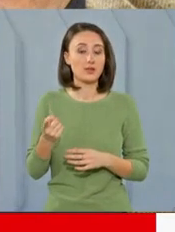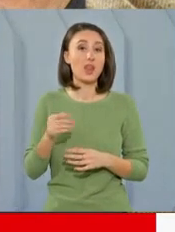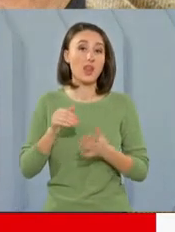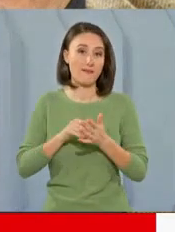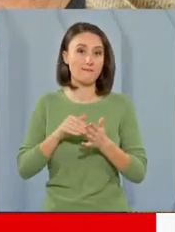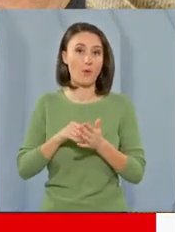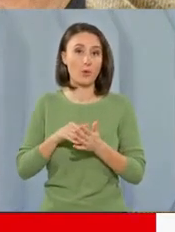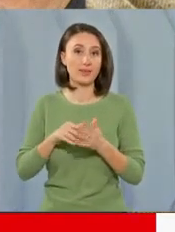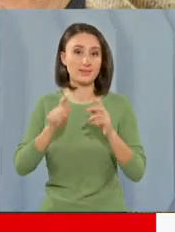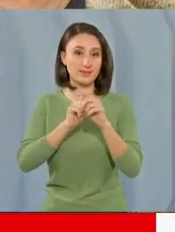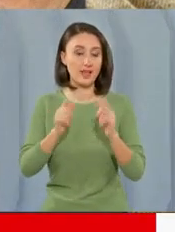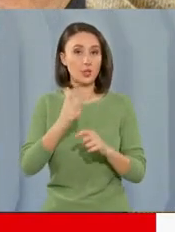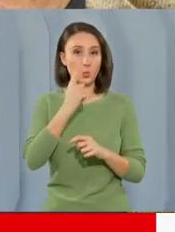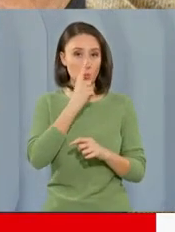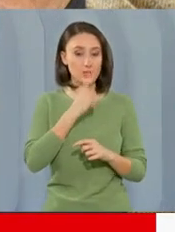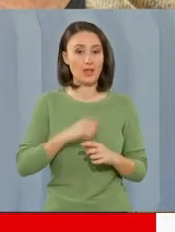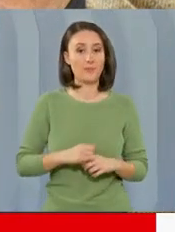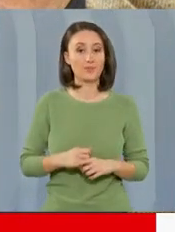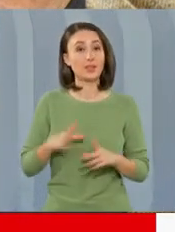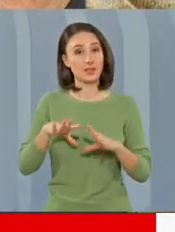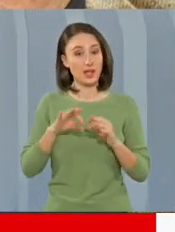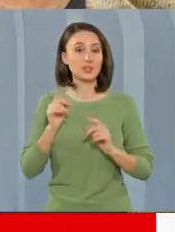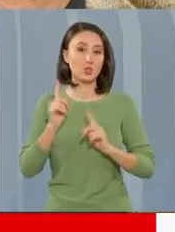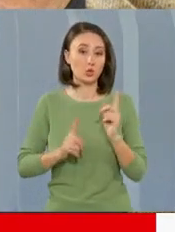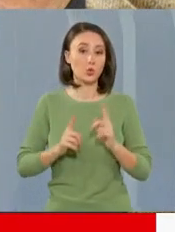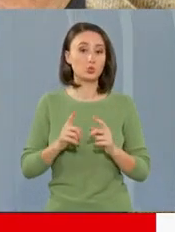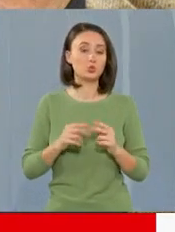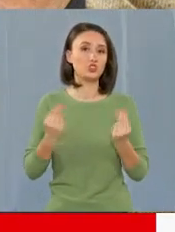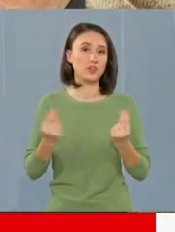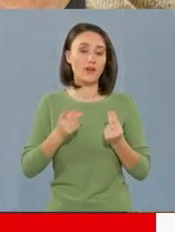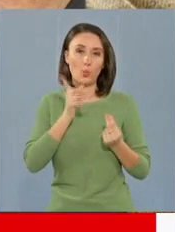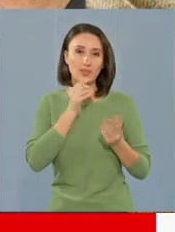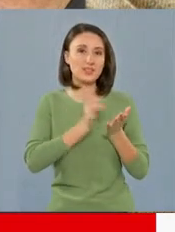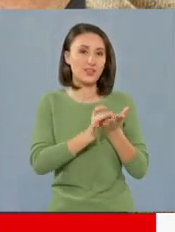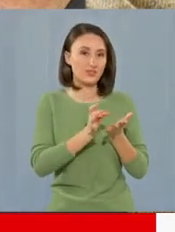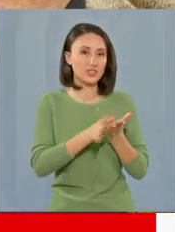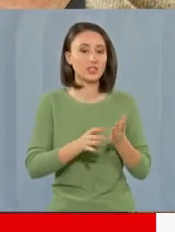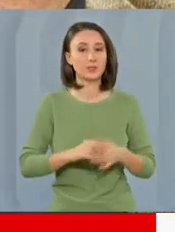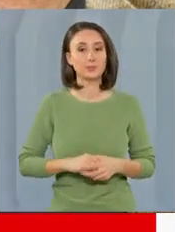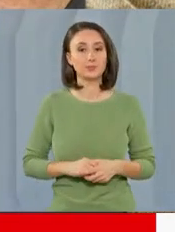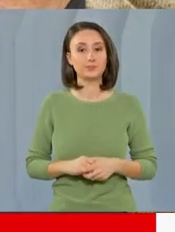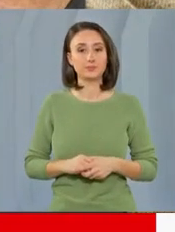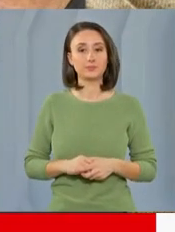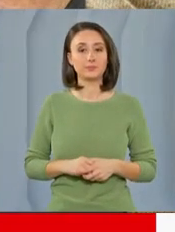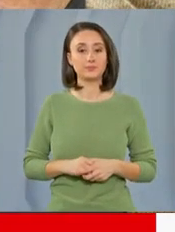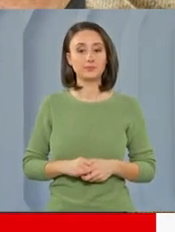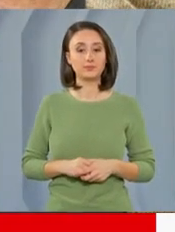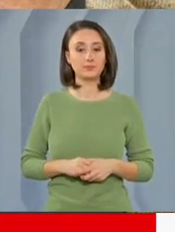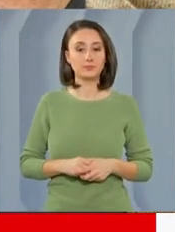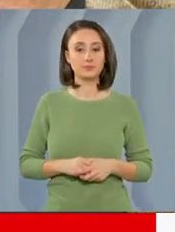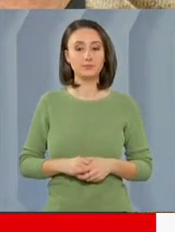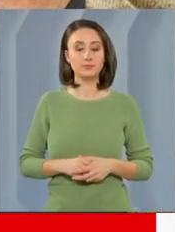nevoii acestei Rusii de a găsi totuși un debușeu prin care să spargă acest embargo